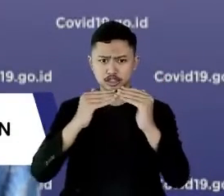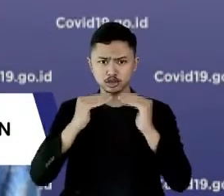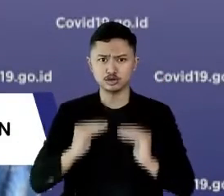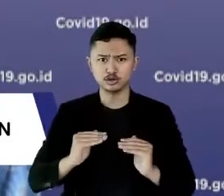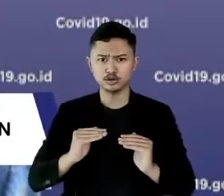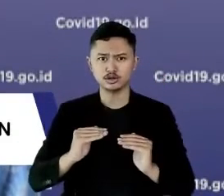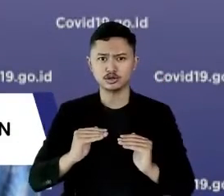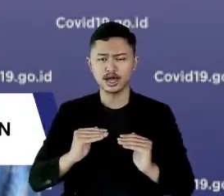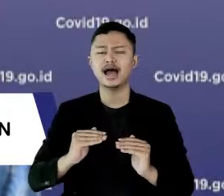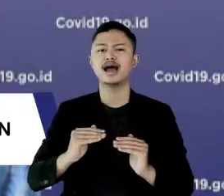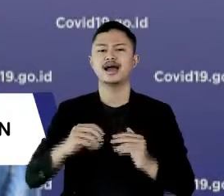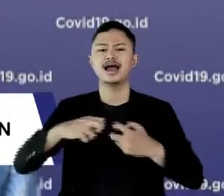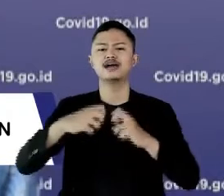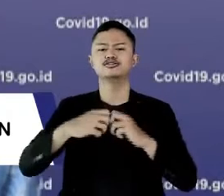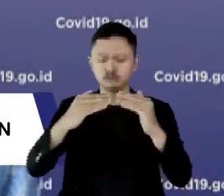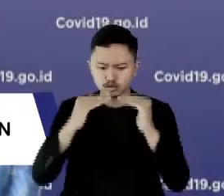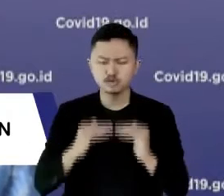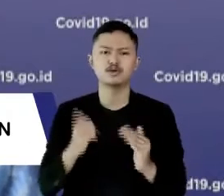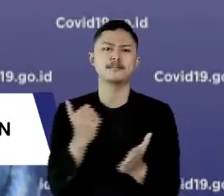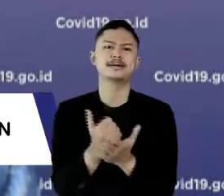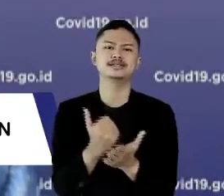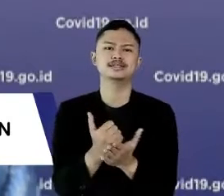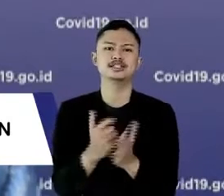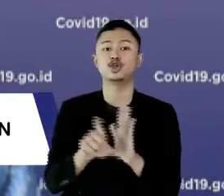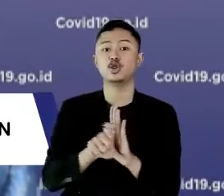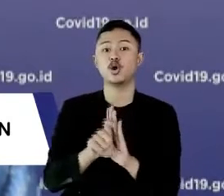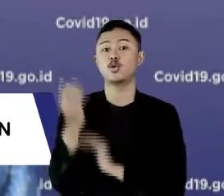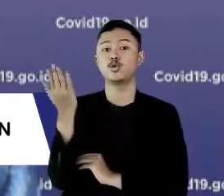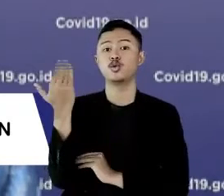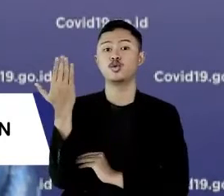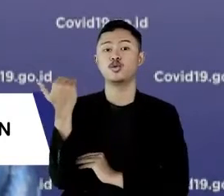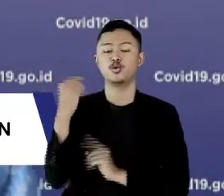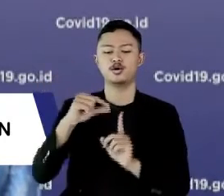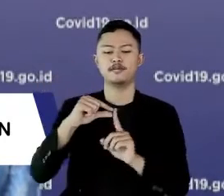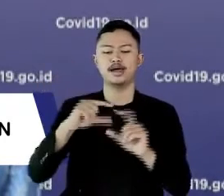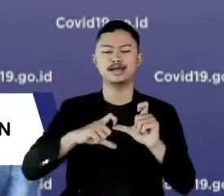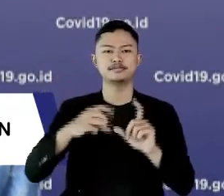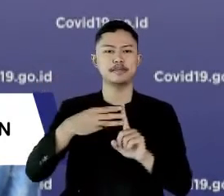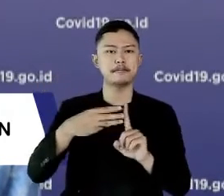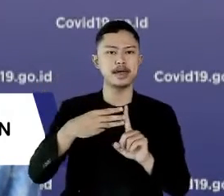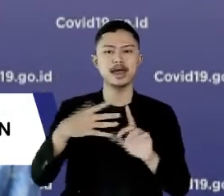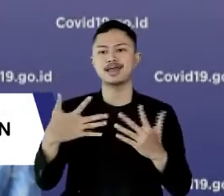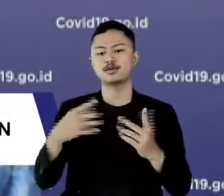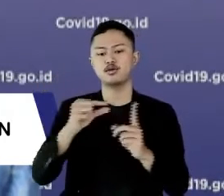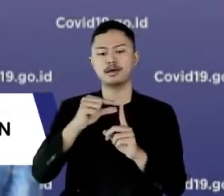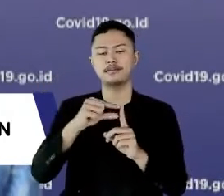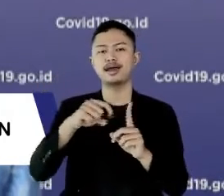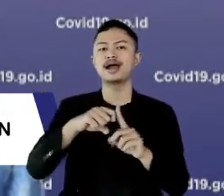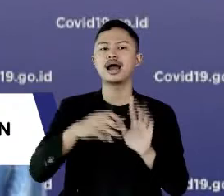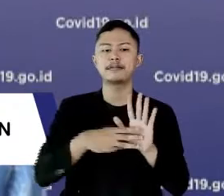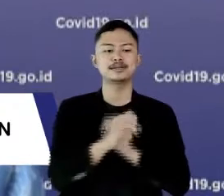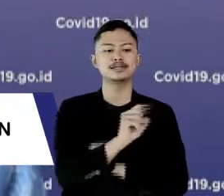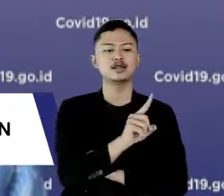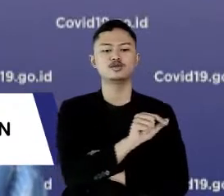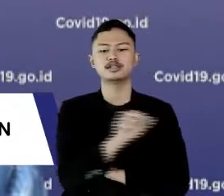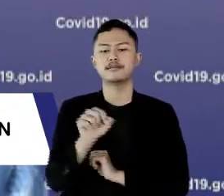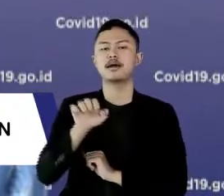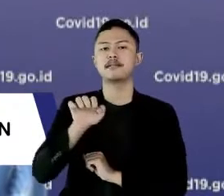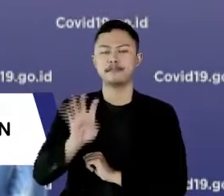dengan dulu PSBB, PPKM darurat, kemudian PPKM laku sampai 4. Nah,